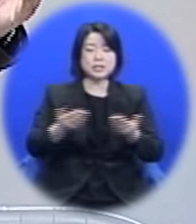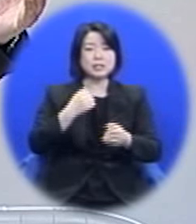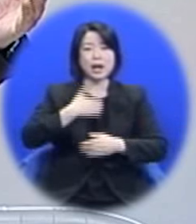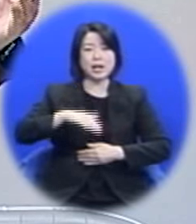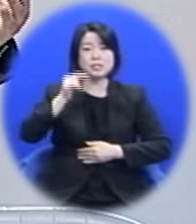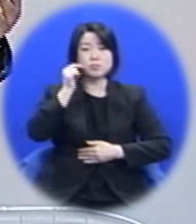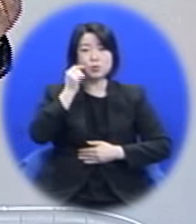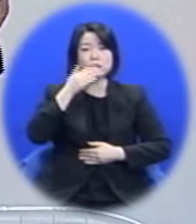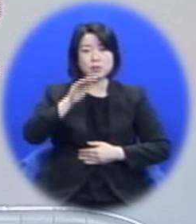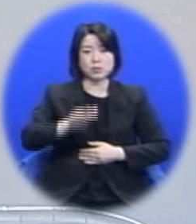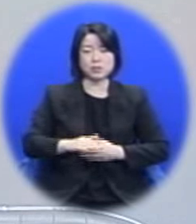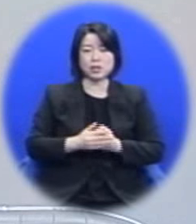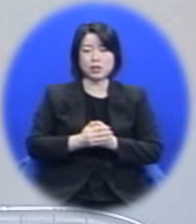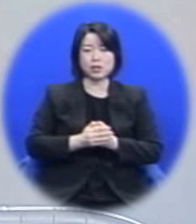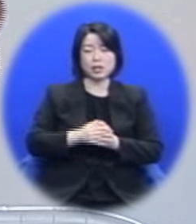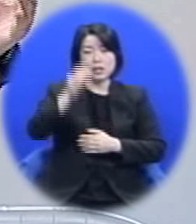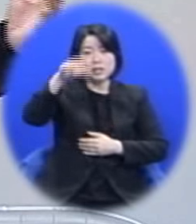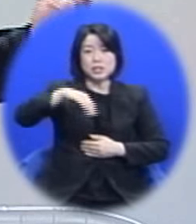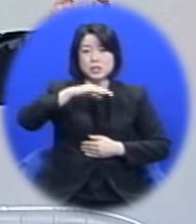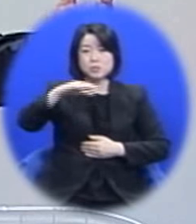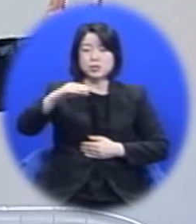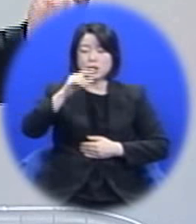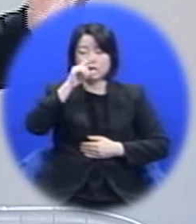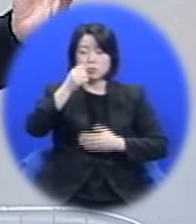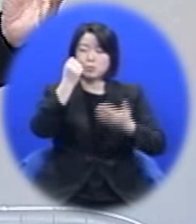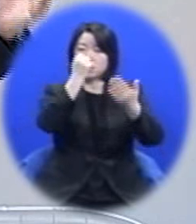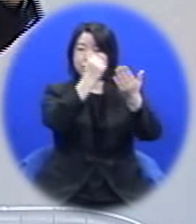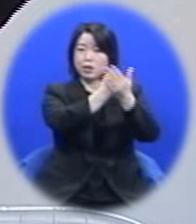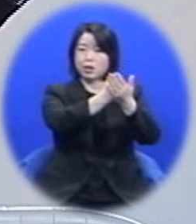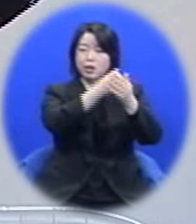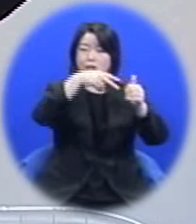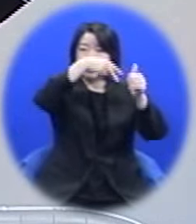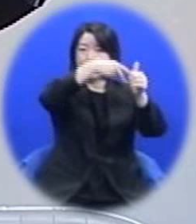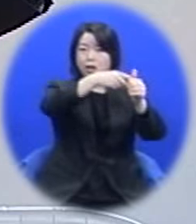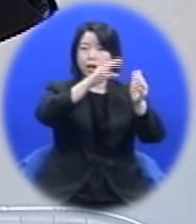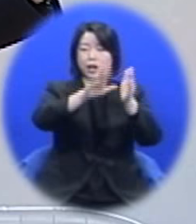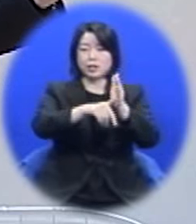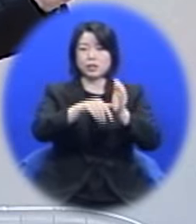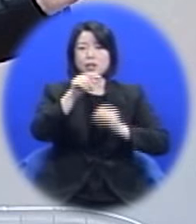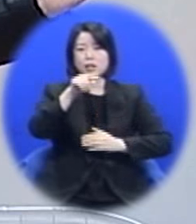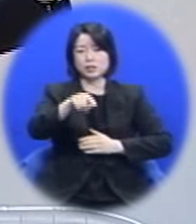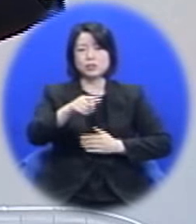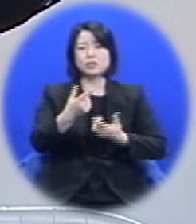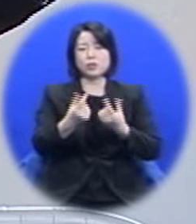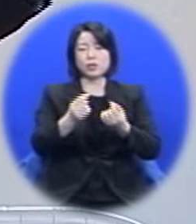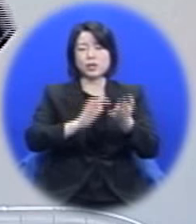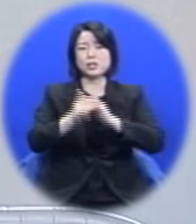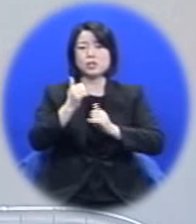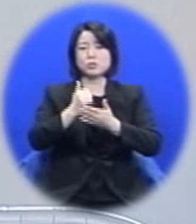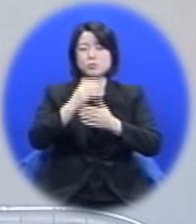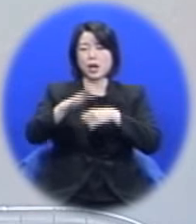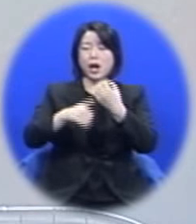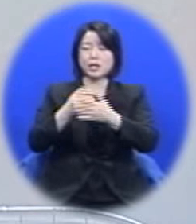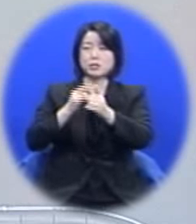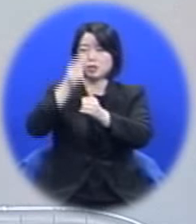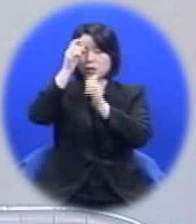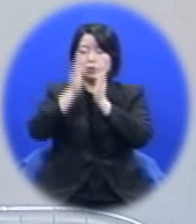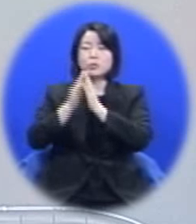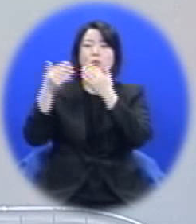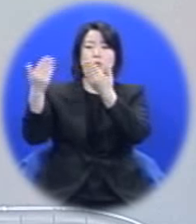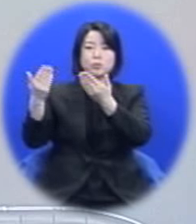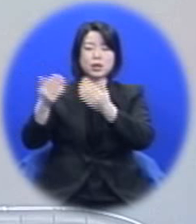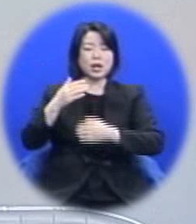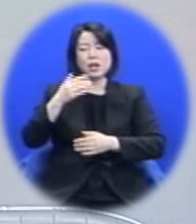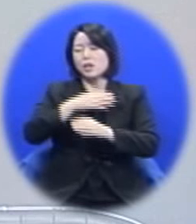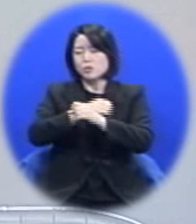박히실 때 자기를 못 박는 이들을 향하여 우리 주님이 그렇게 하나님께 기도했어요. 저들을 사하여 주세요. 알지